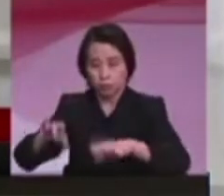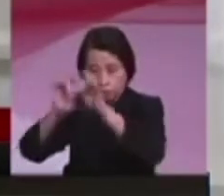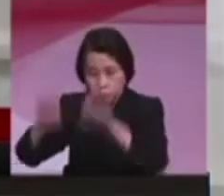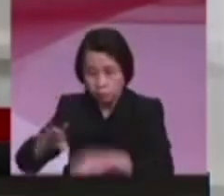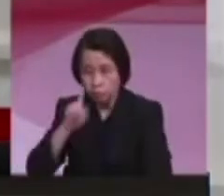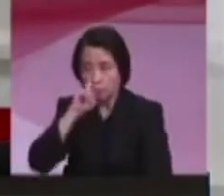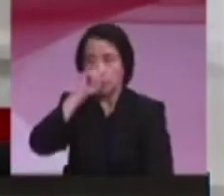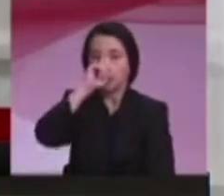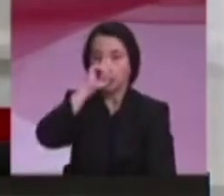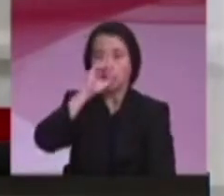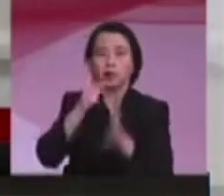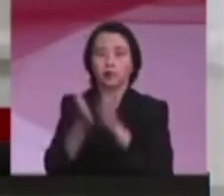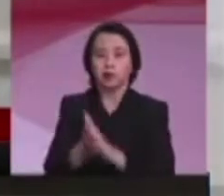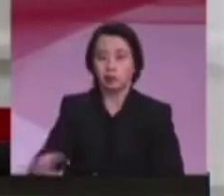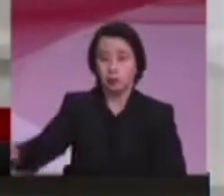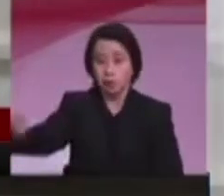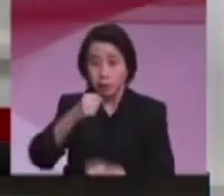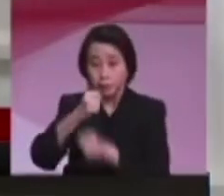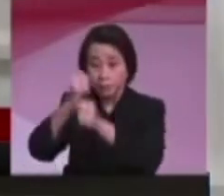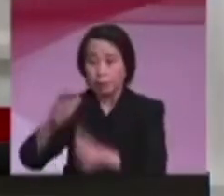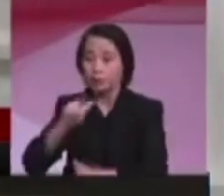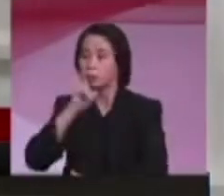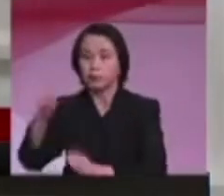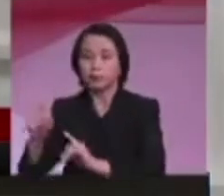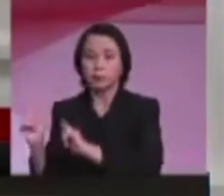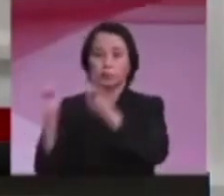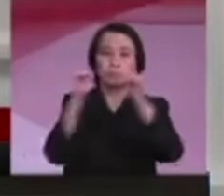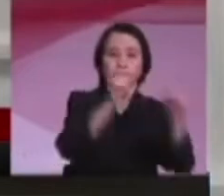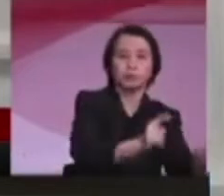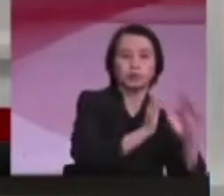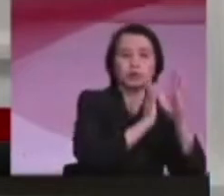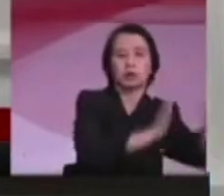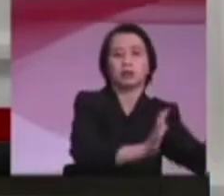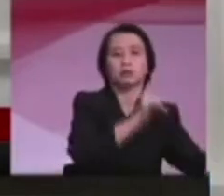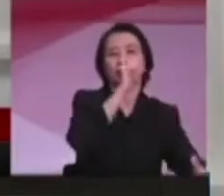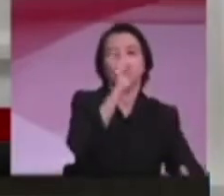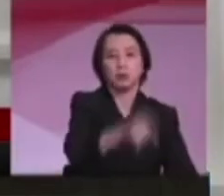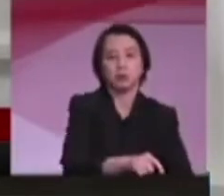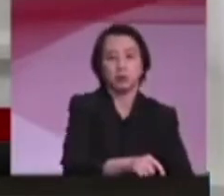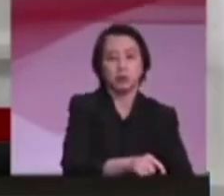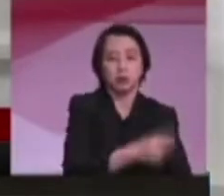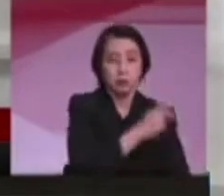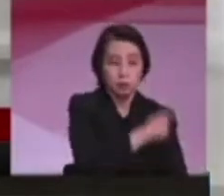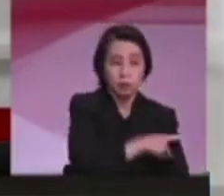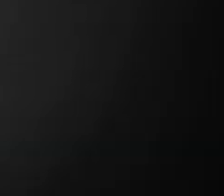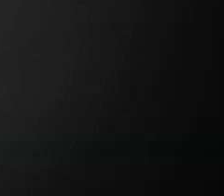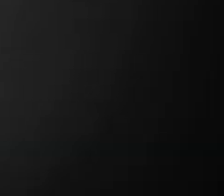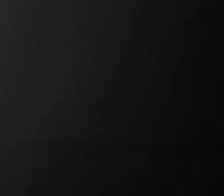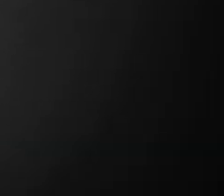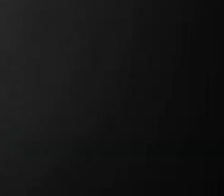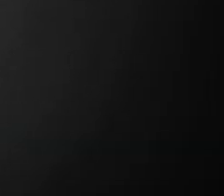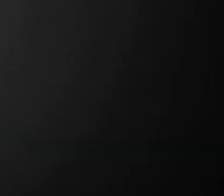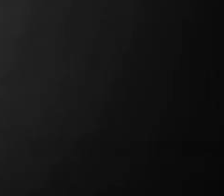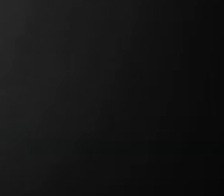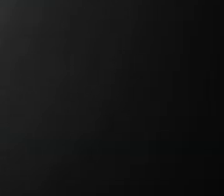mereka tak perlu pun beratur di hospital. Semuanya dipermudahkan. Jadi saya harap semua bekerjasama.